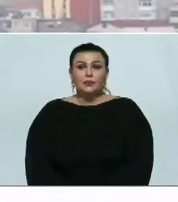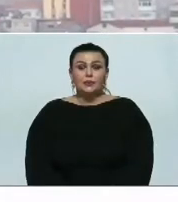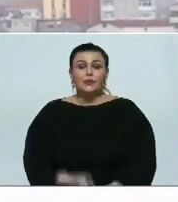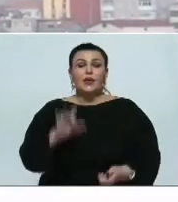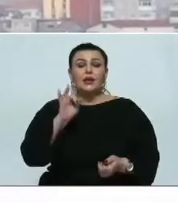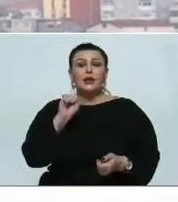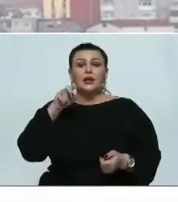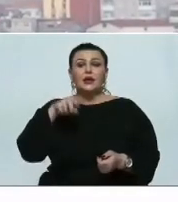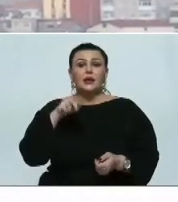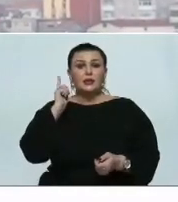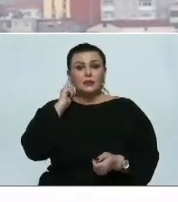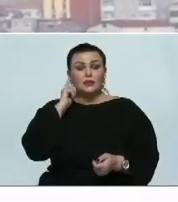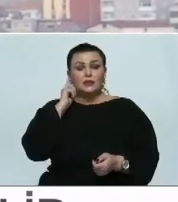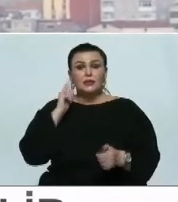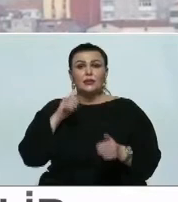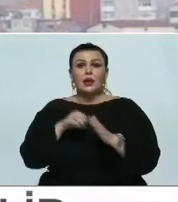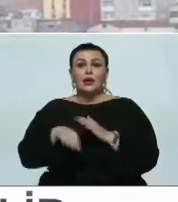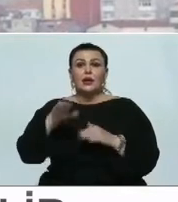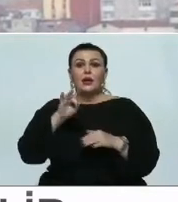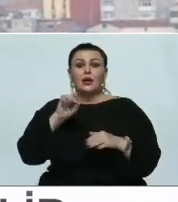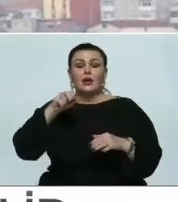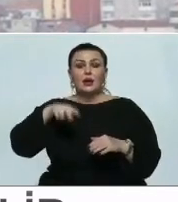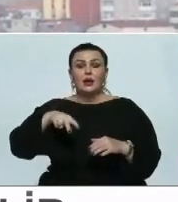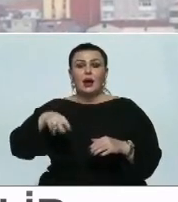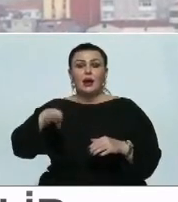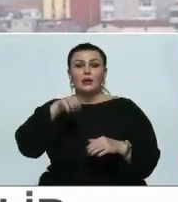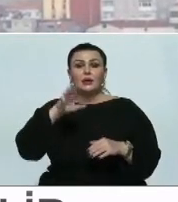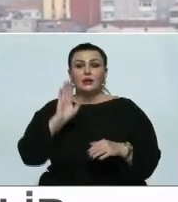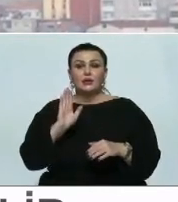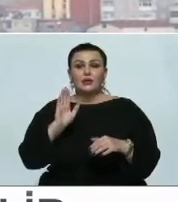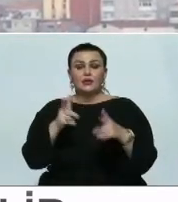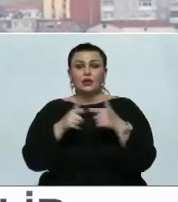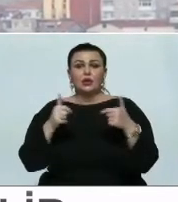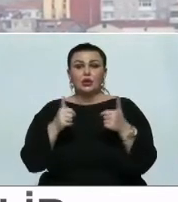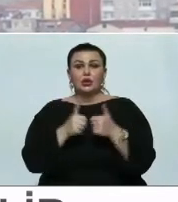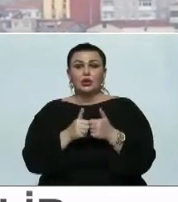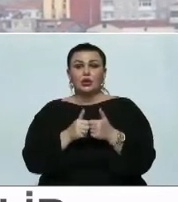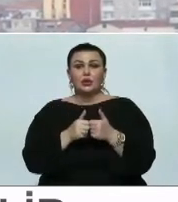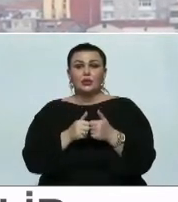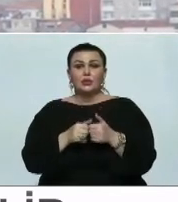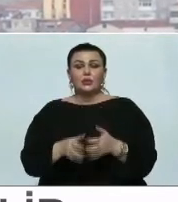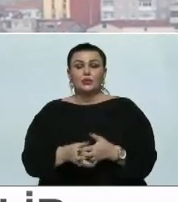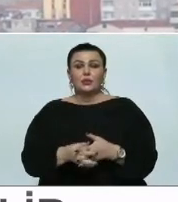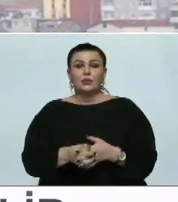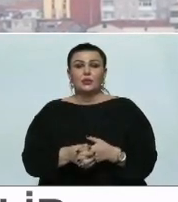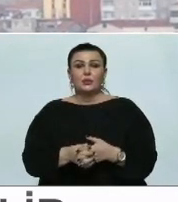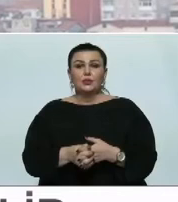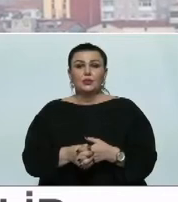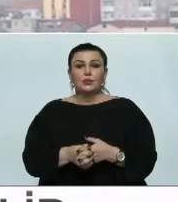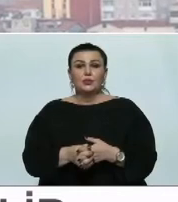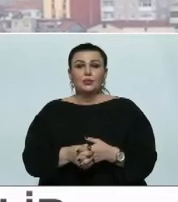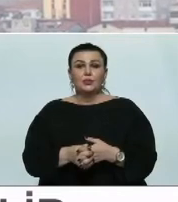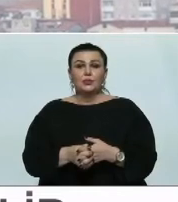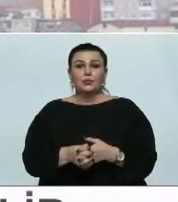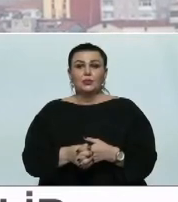Real Xəbər axınını Türkiye bürosundan Natiq Nailoğlu devam ettirir. Bildiğiniz kadar bugün Türkiye Prezidenti